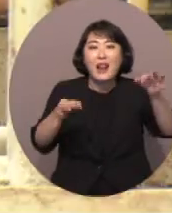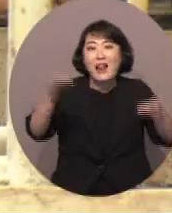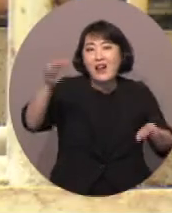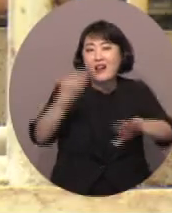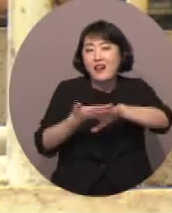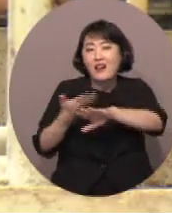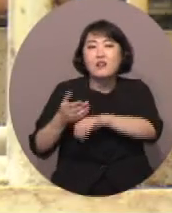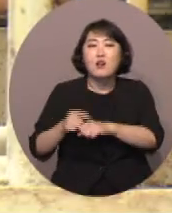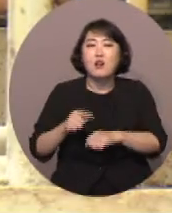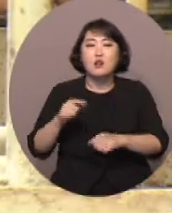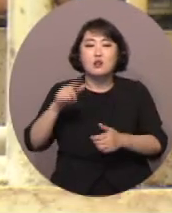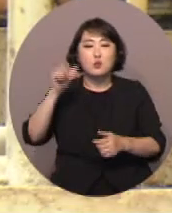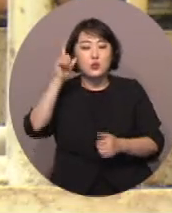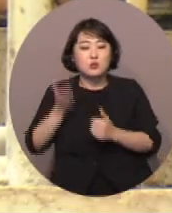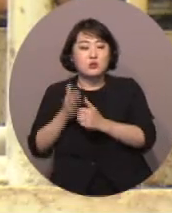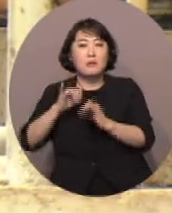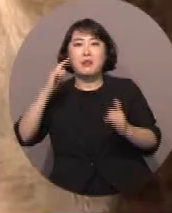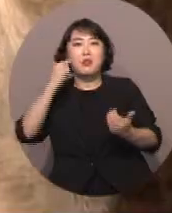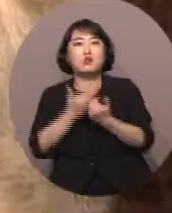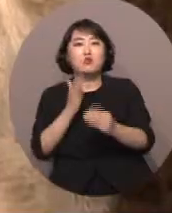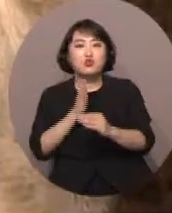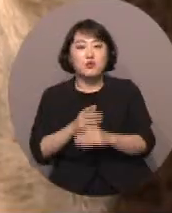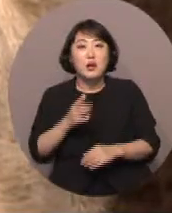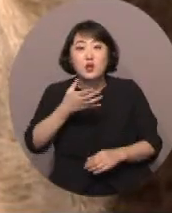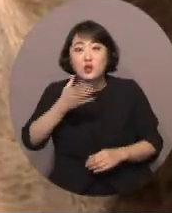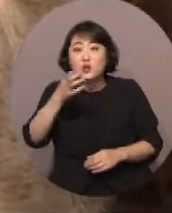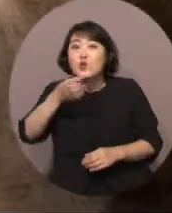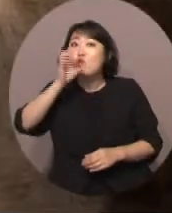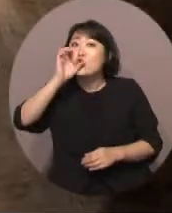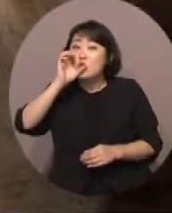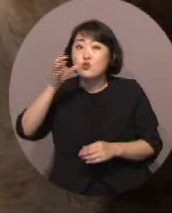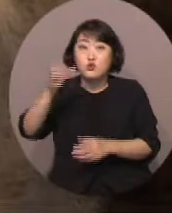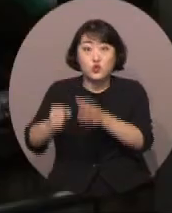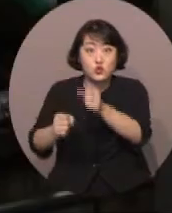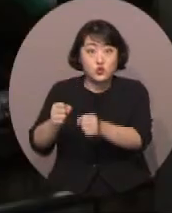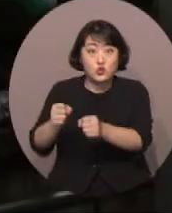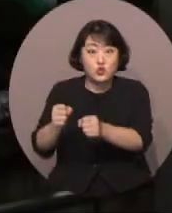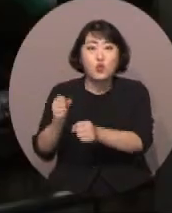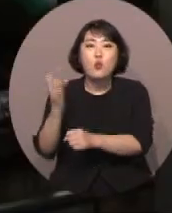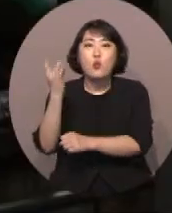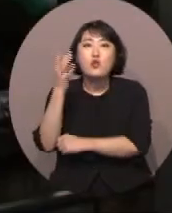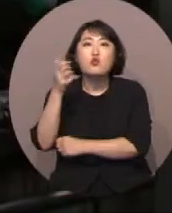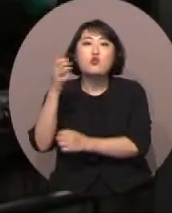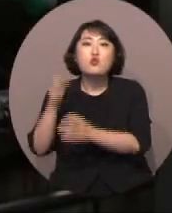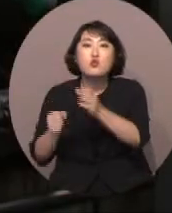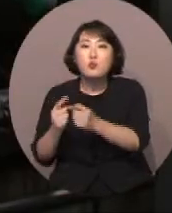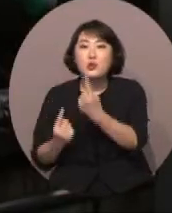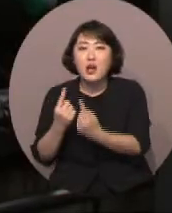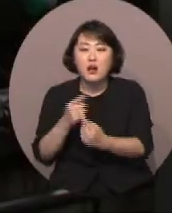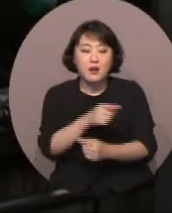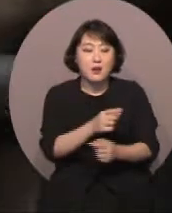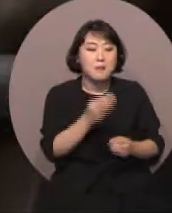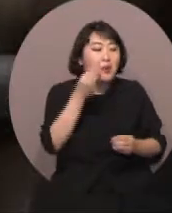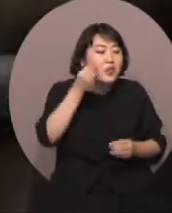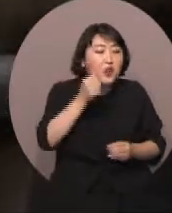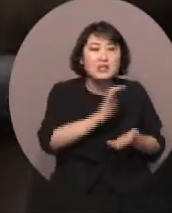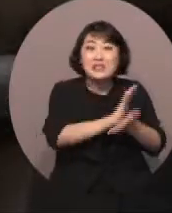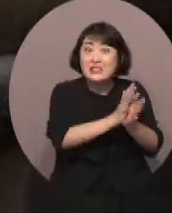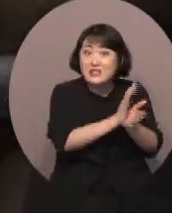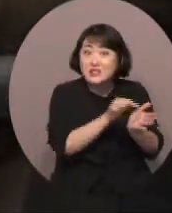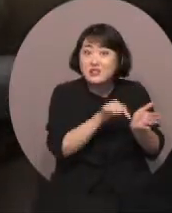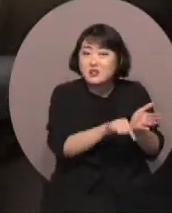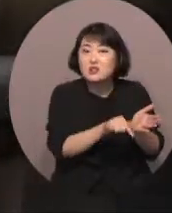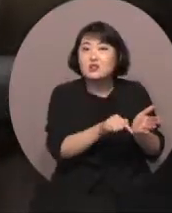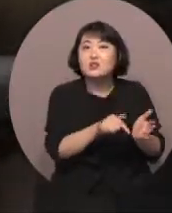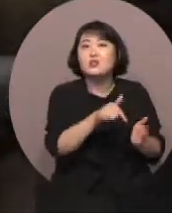때문입니다. 이 제도는 마시는 우유인 음용유로 쓰일 원유보다 버터, 치즈 등 가공 유제품을